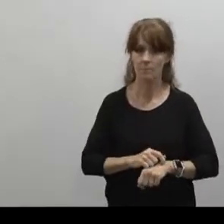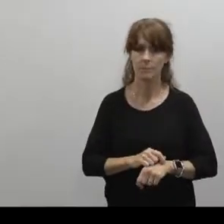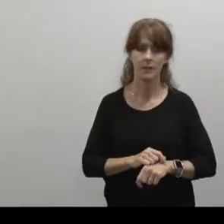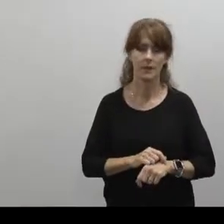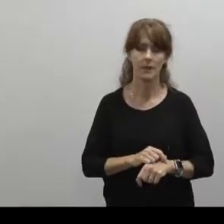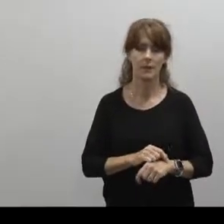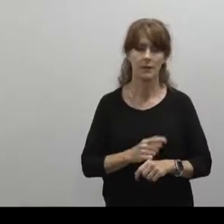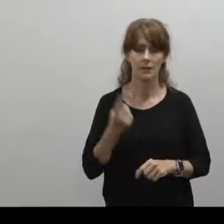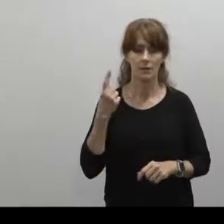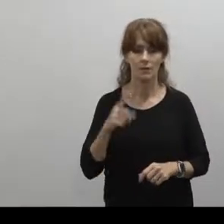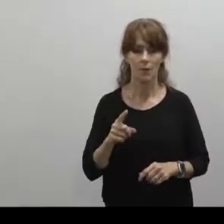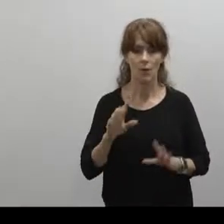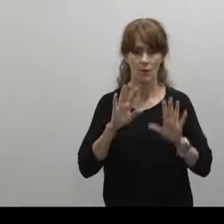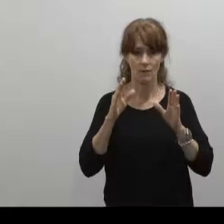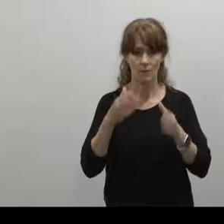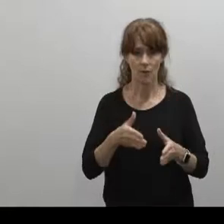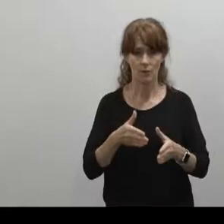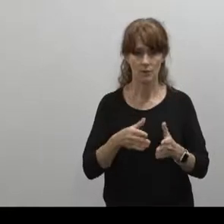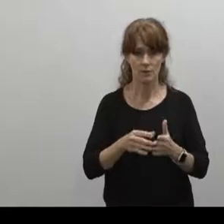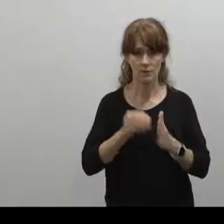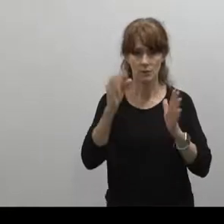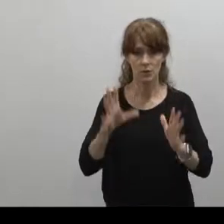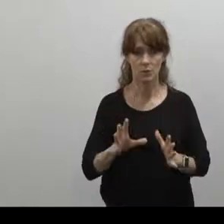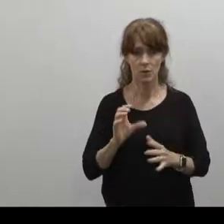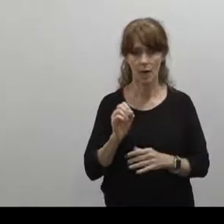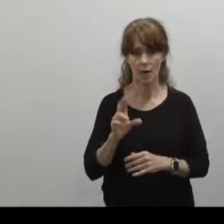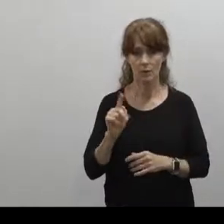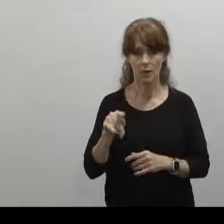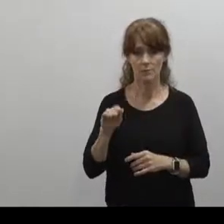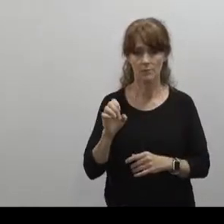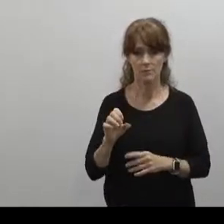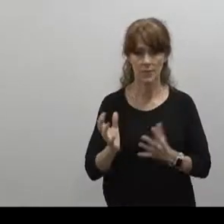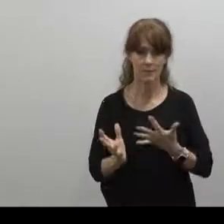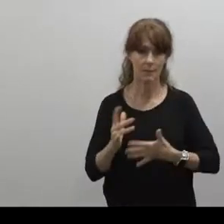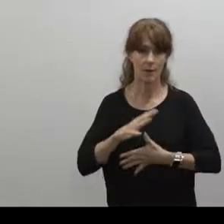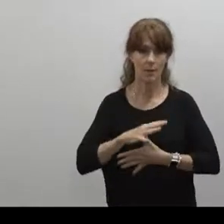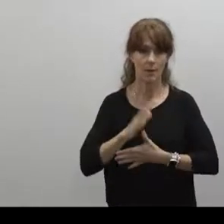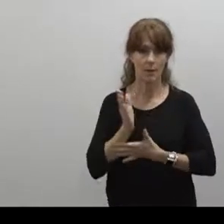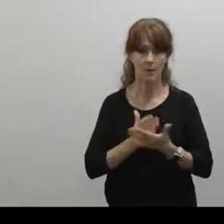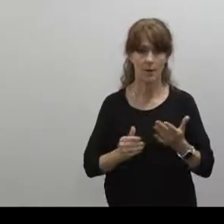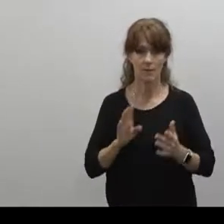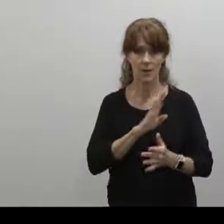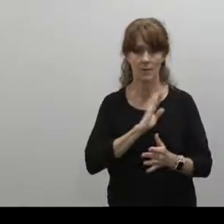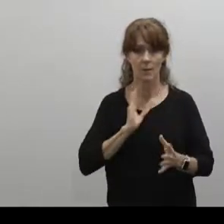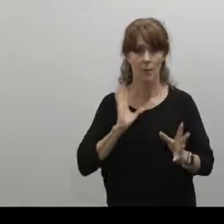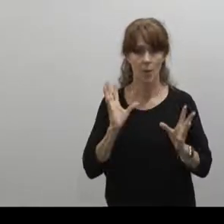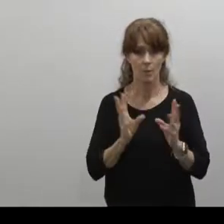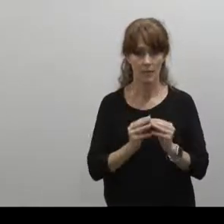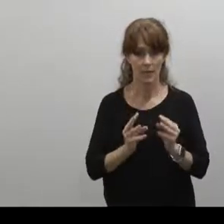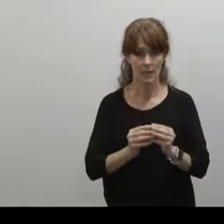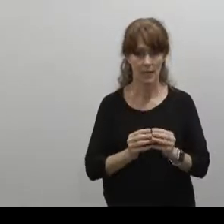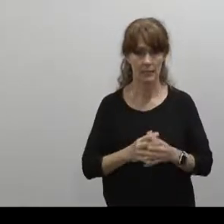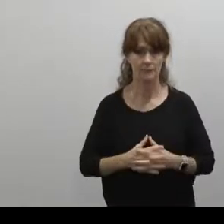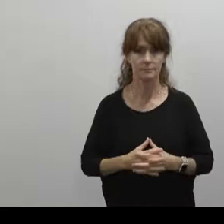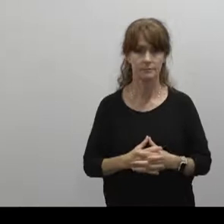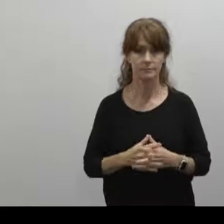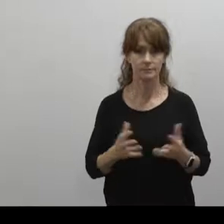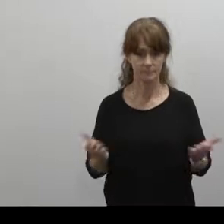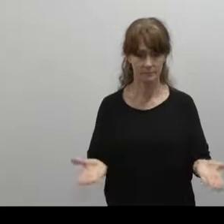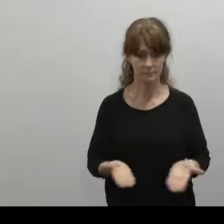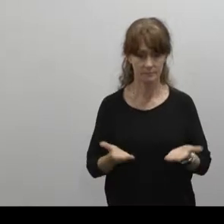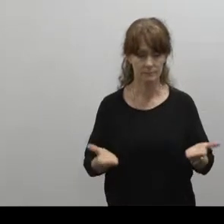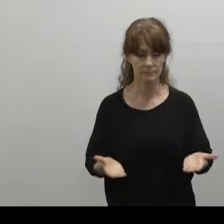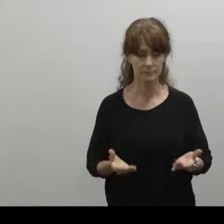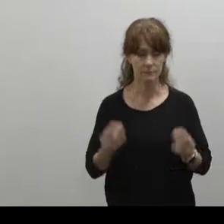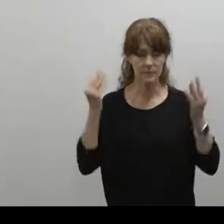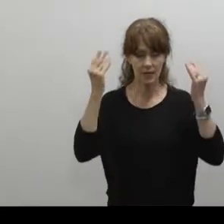sòm nơi pi này dương từ tuổi là dục bò dục sòm pi công châu ruộng một vinh đó nè đối với